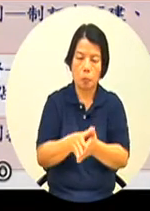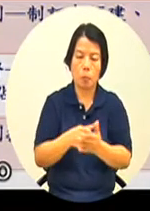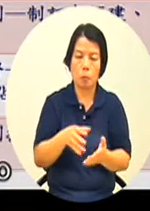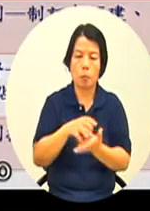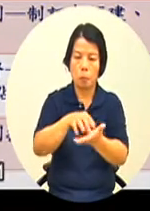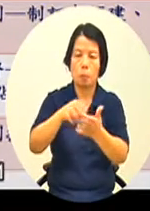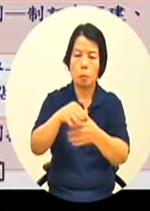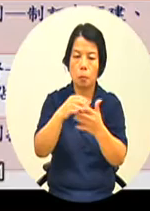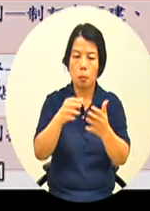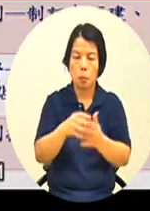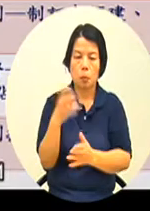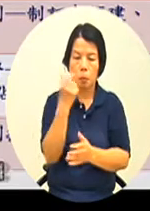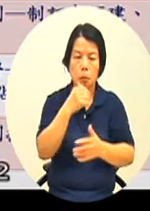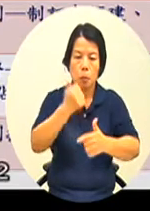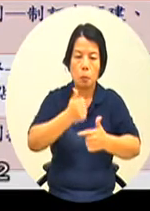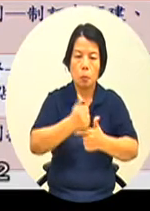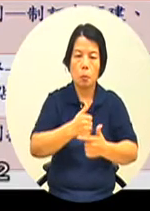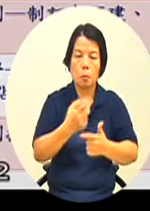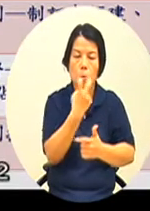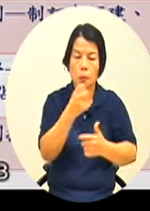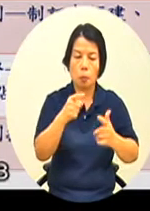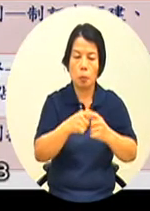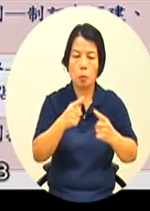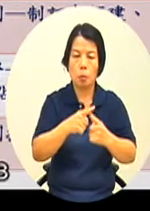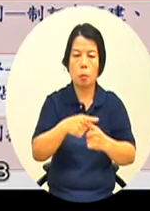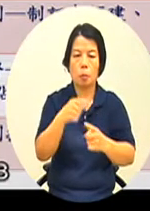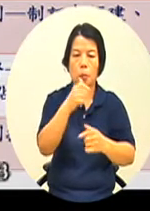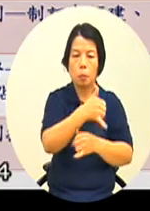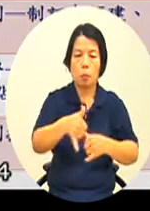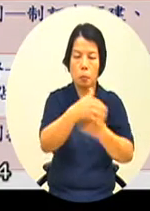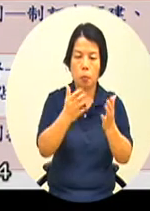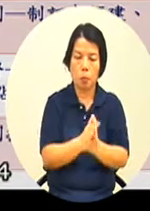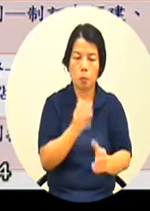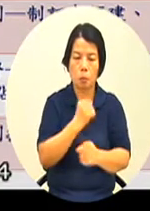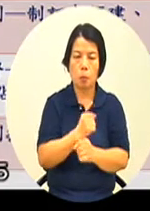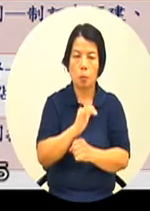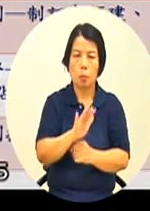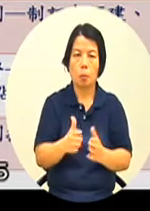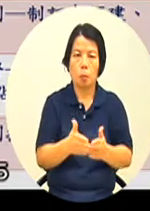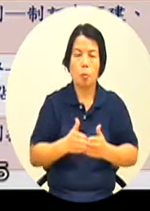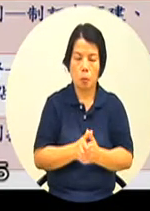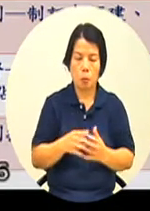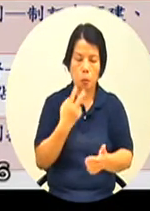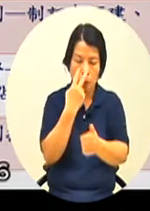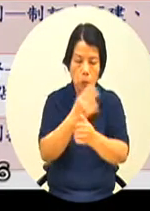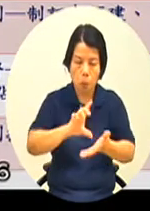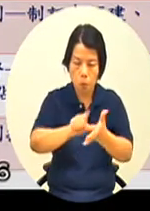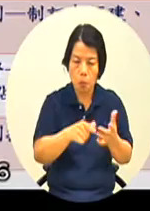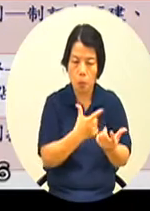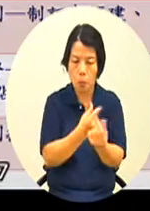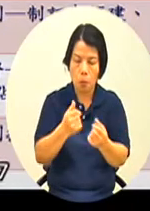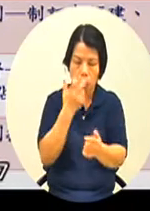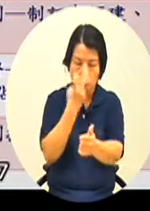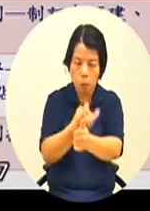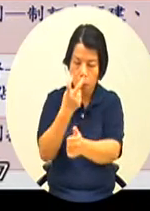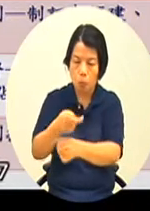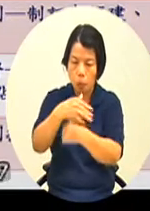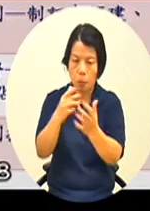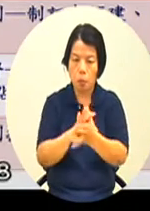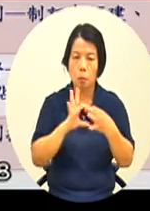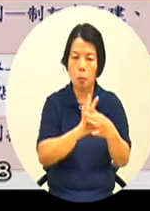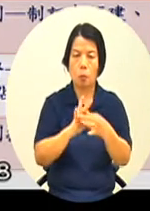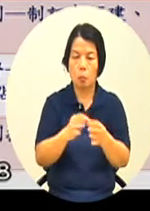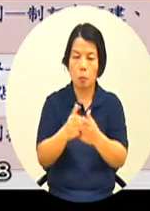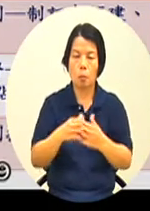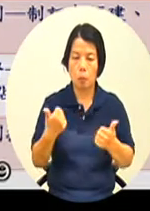理有建管联能的建检的专案工作，我们先期访视相关的业界人士，收集相关